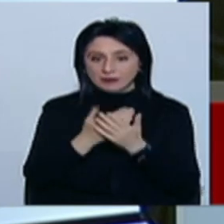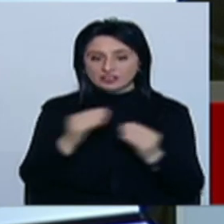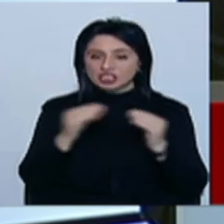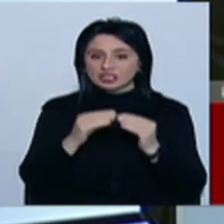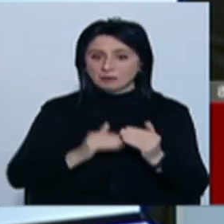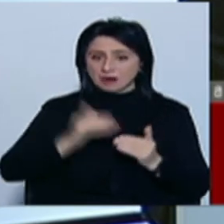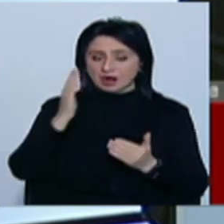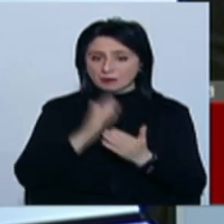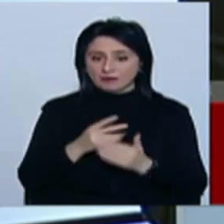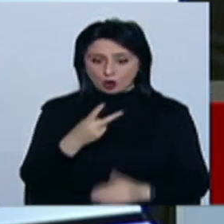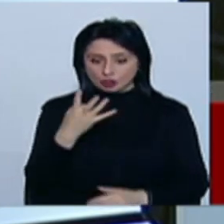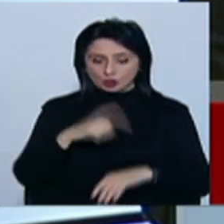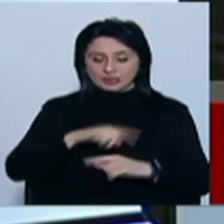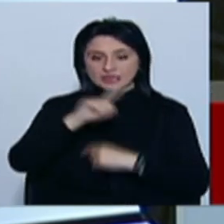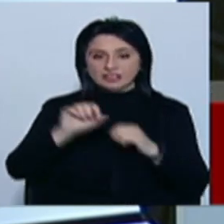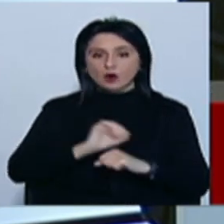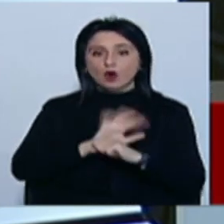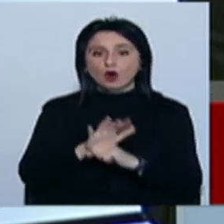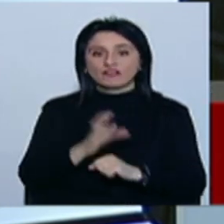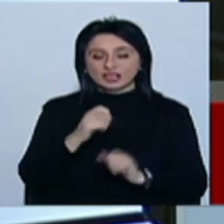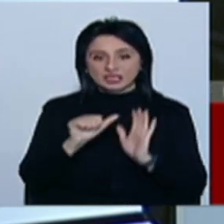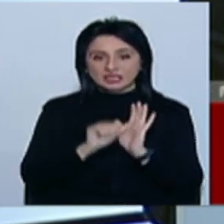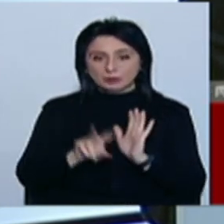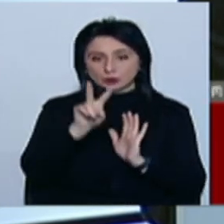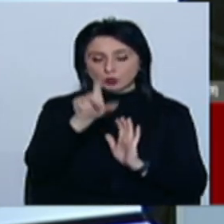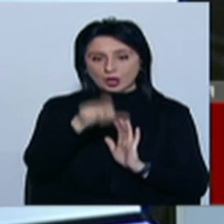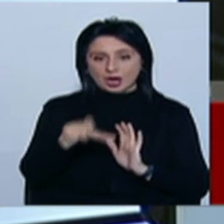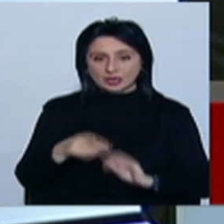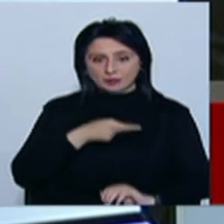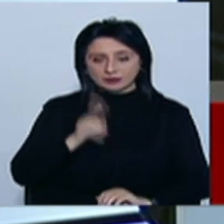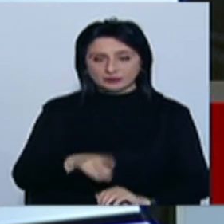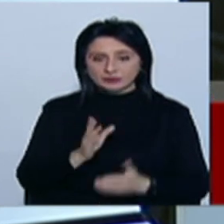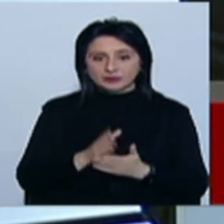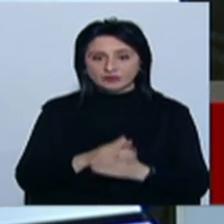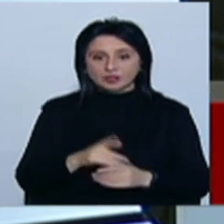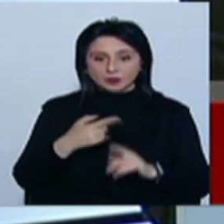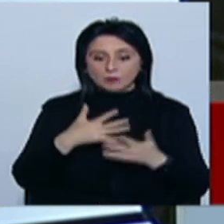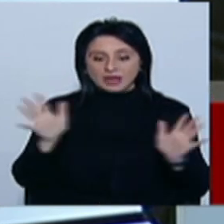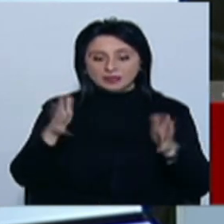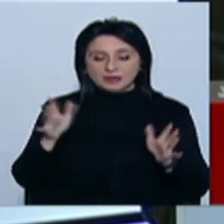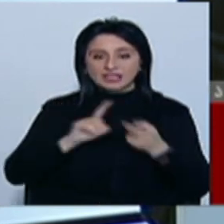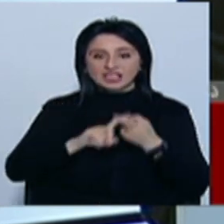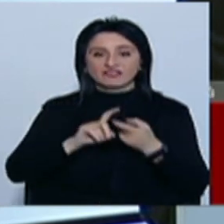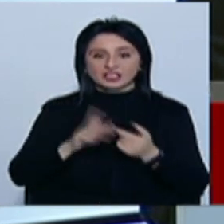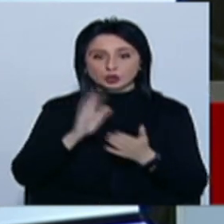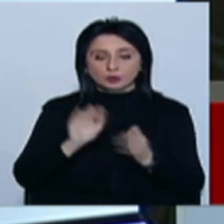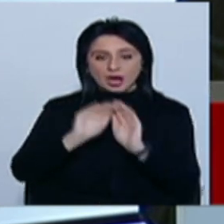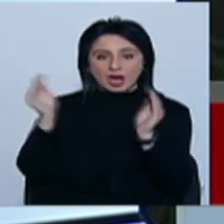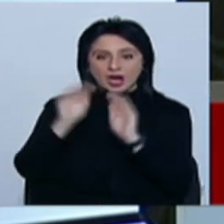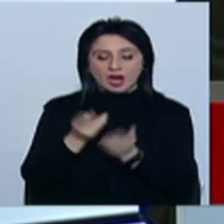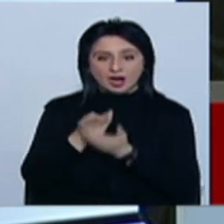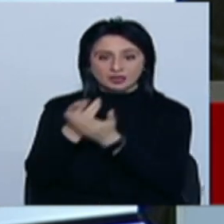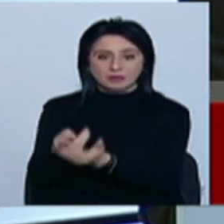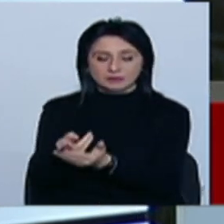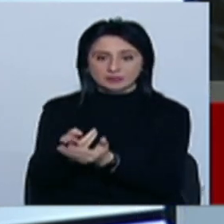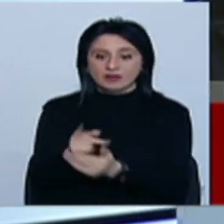ისედაც მაღალია. ბოლო 24 საათში COVID-ს კიდევ 62 ადამიანი ემსხვერპლა. სულ უფრო მეტი ინფიცირებული ხდება რეანიმაციულ